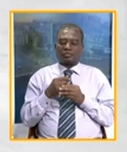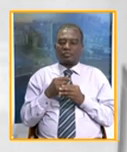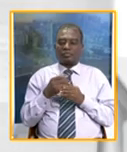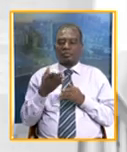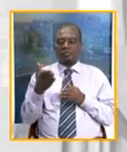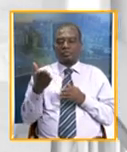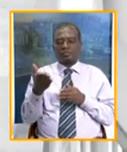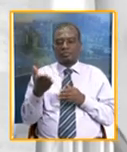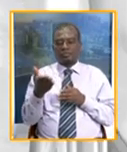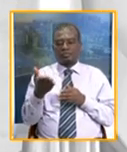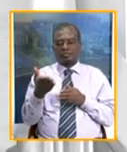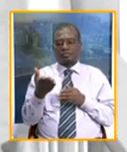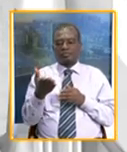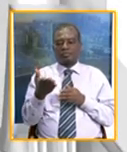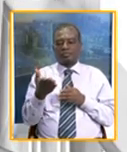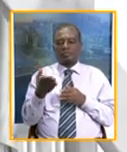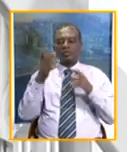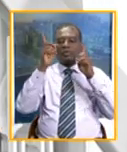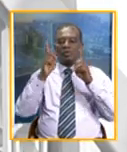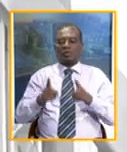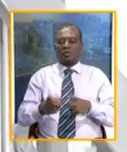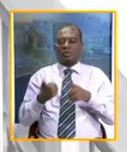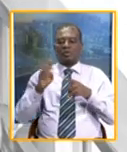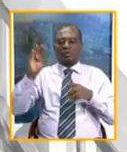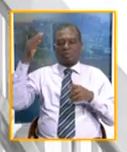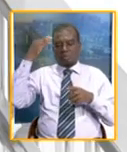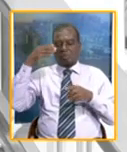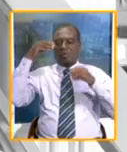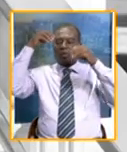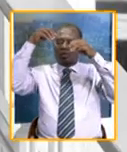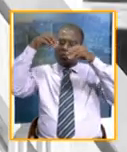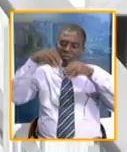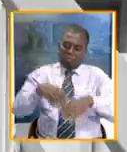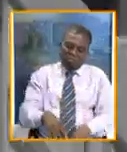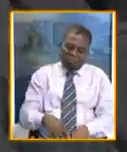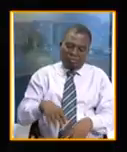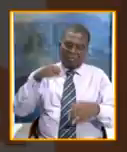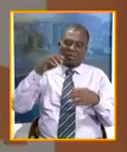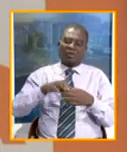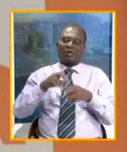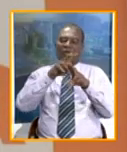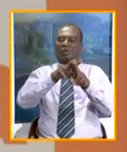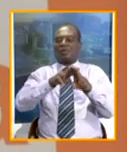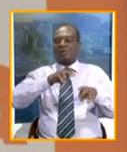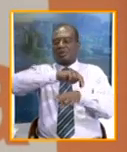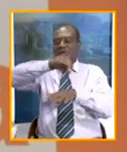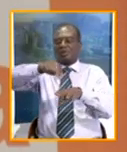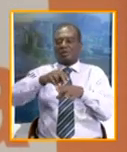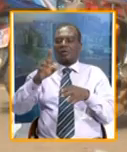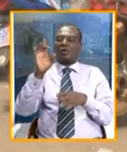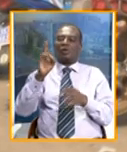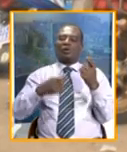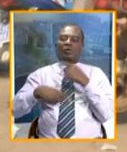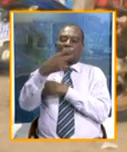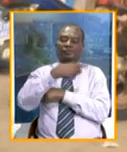Le décès du Premier ministre Ahmed Bakayoko a plongé le pays dans un deuil national de 8 jours. Dans le département de